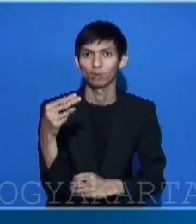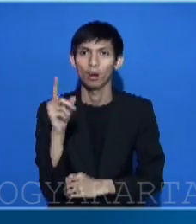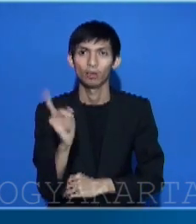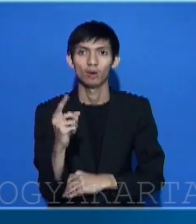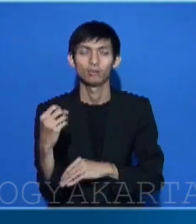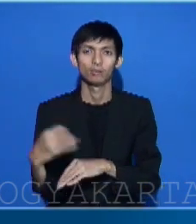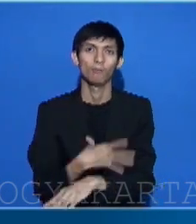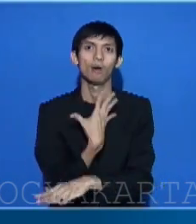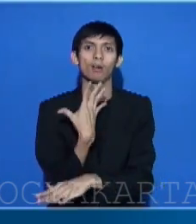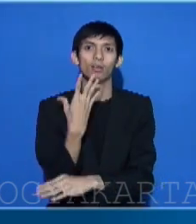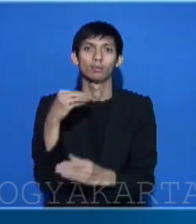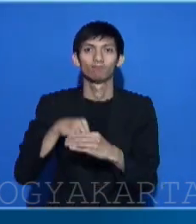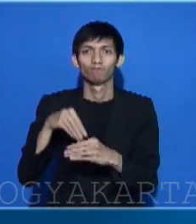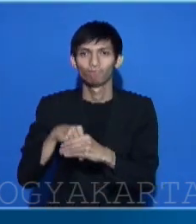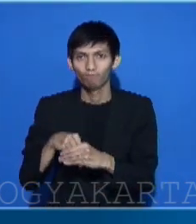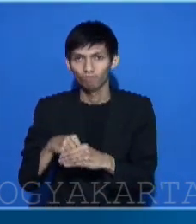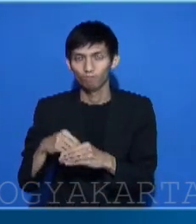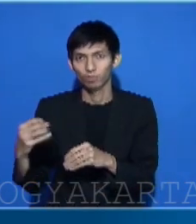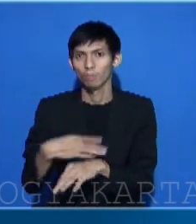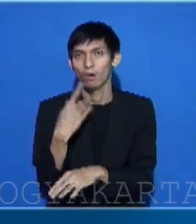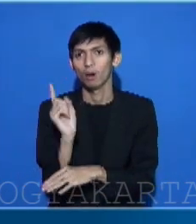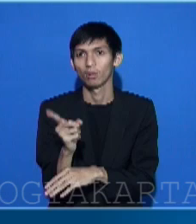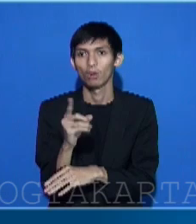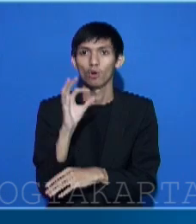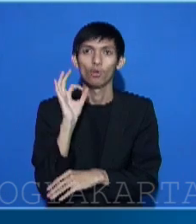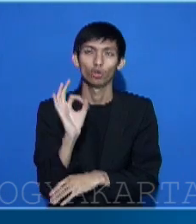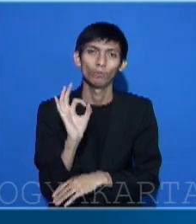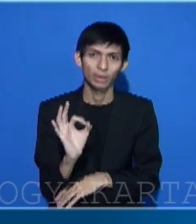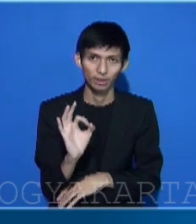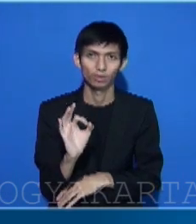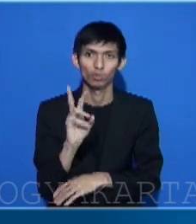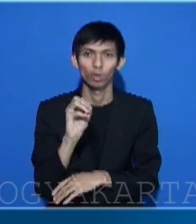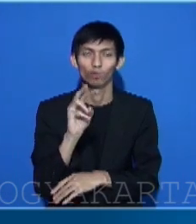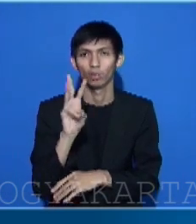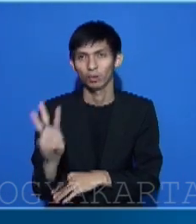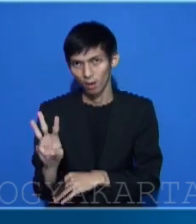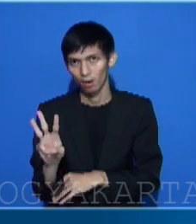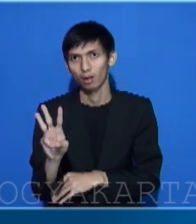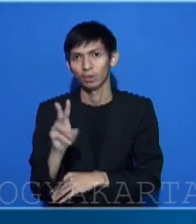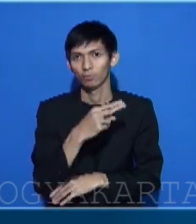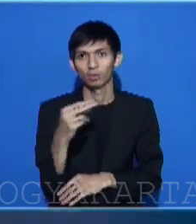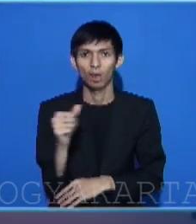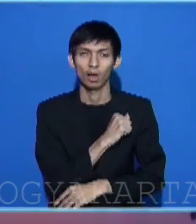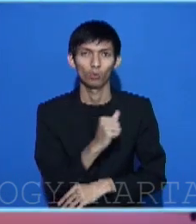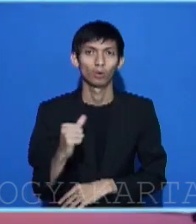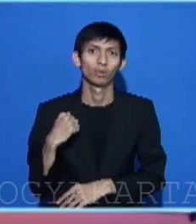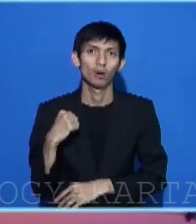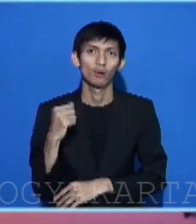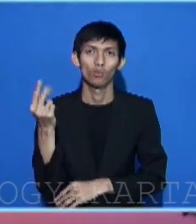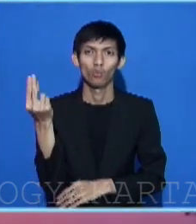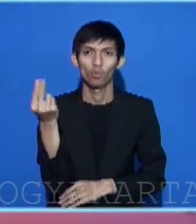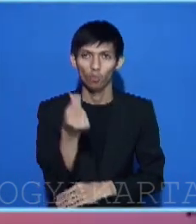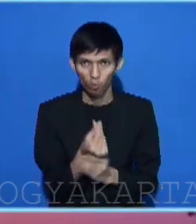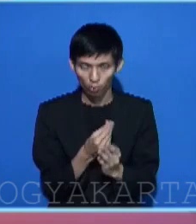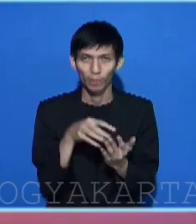dari para investor. Terlebih sejak Oktober 2023, Indonesia masuk sebagai anggota Financial Task Force di